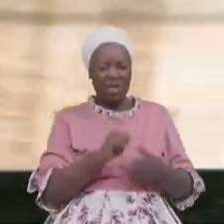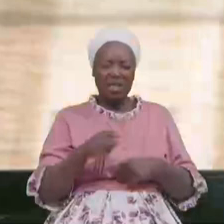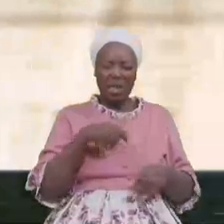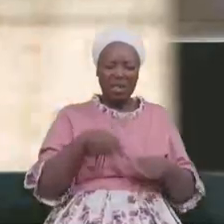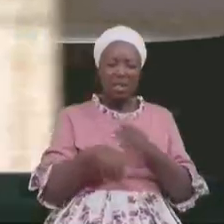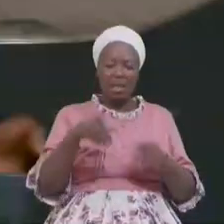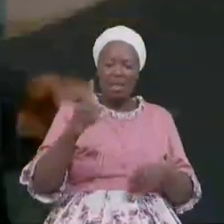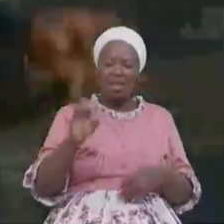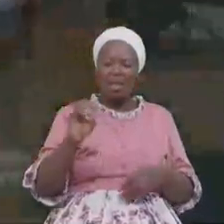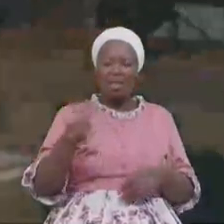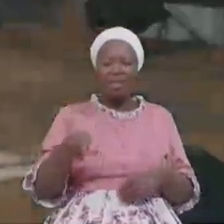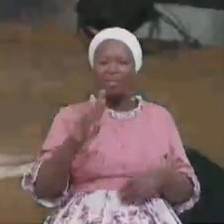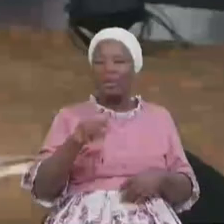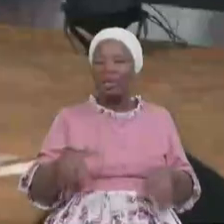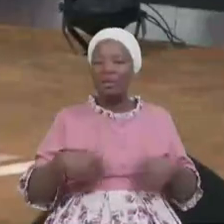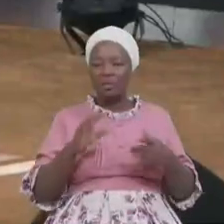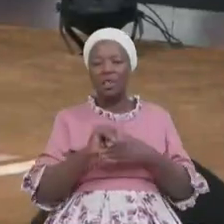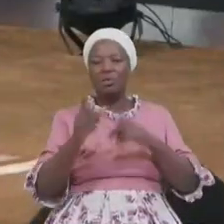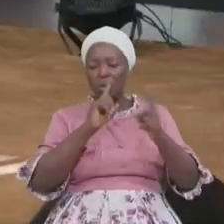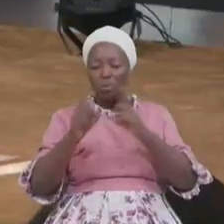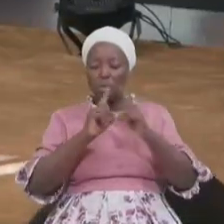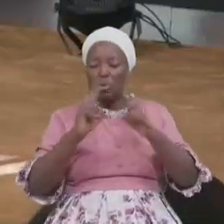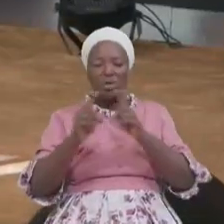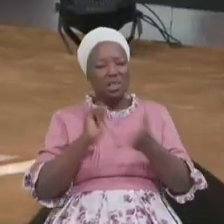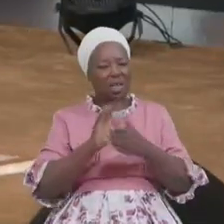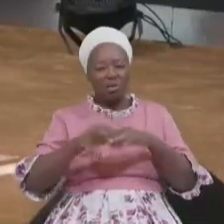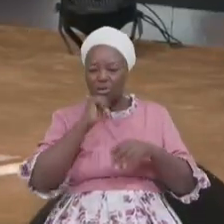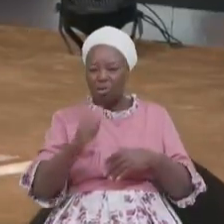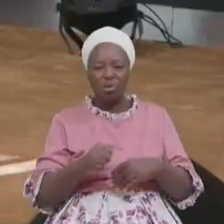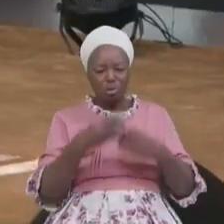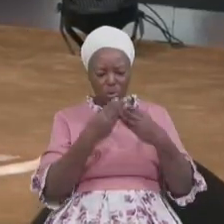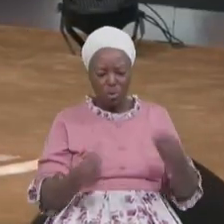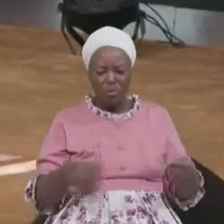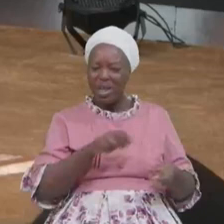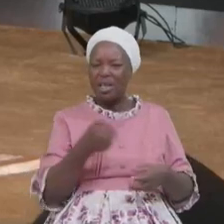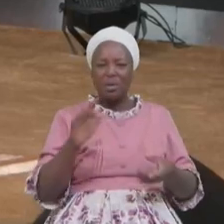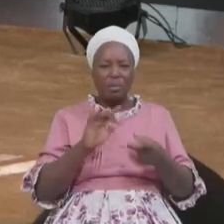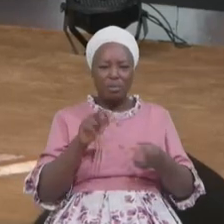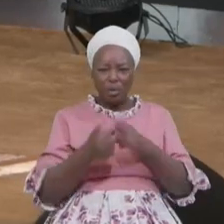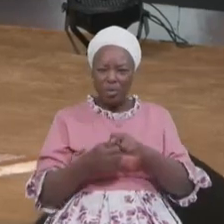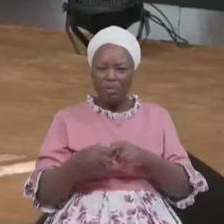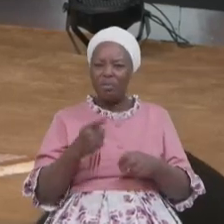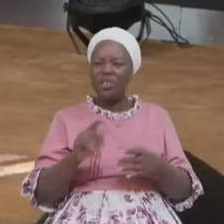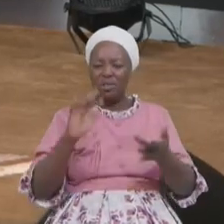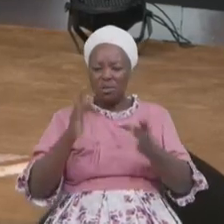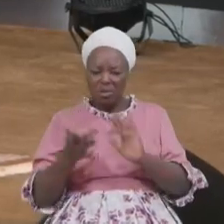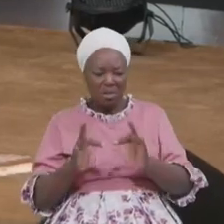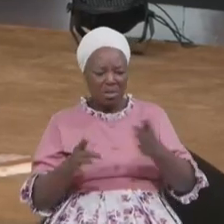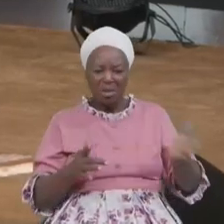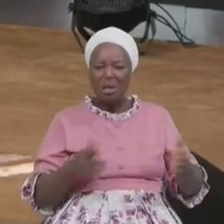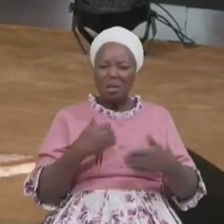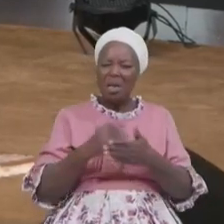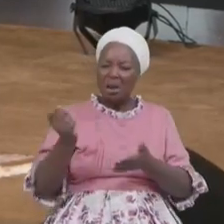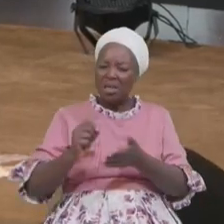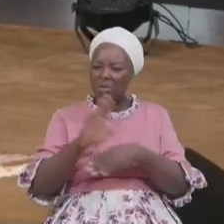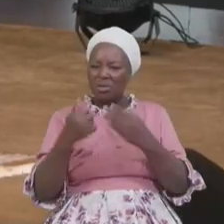Parle. Ça ne règle pas le problème. Les médias sociaux, plus tu écris, plus tu mets ces choses là-bas,